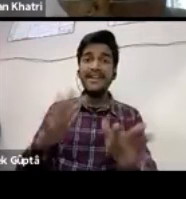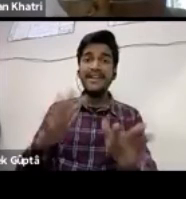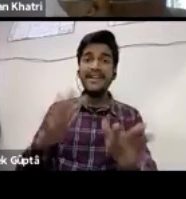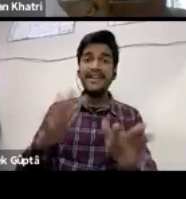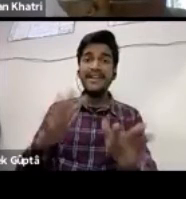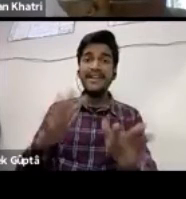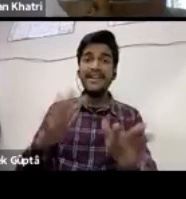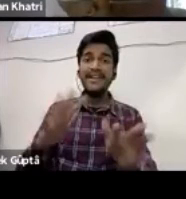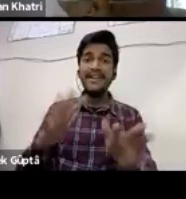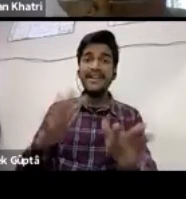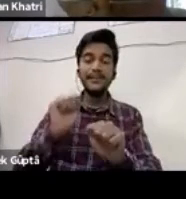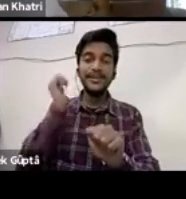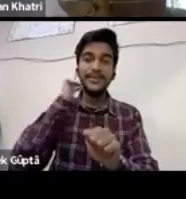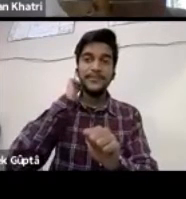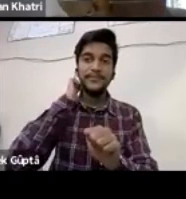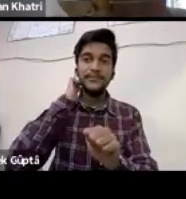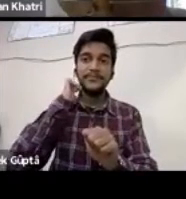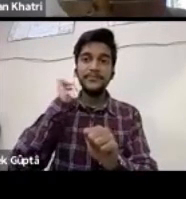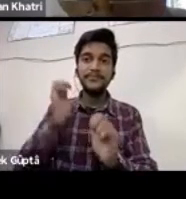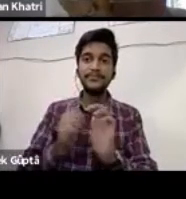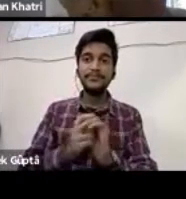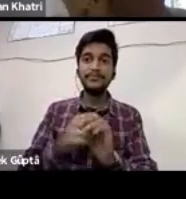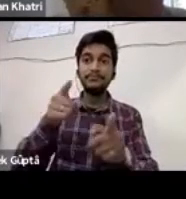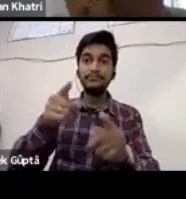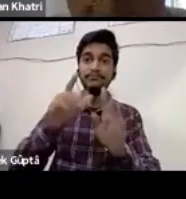या तो fully blind के लिए solution होता है,